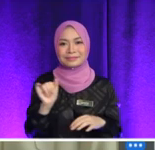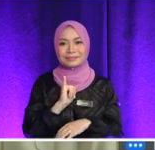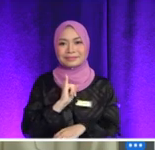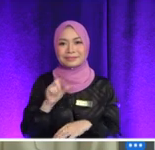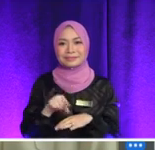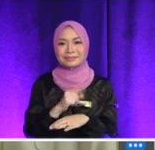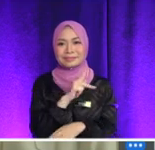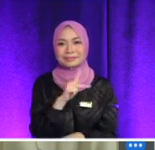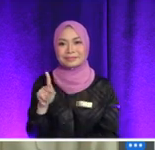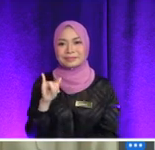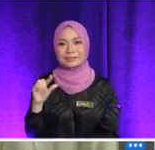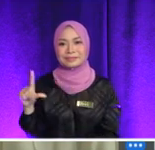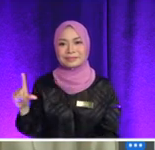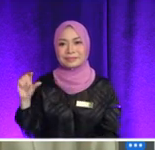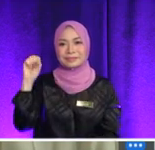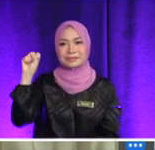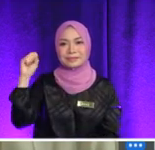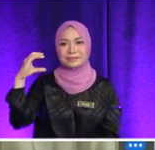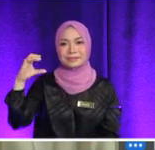dengan teknik